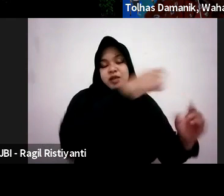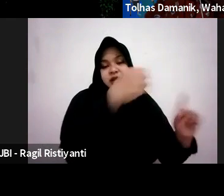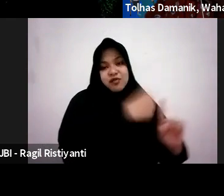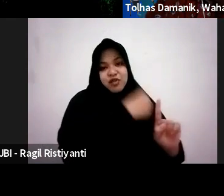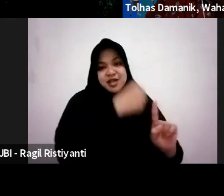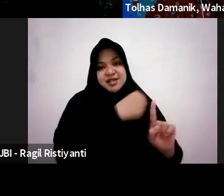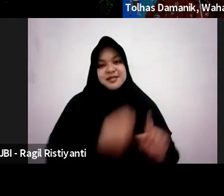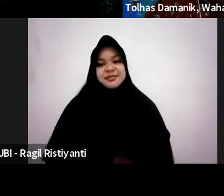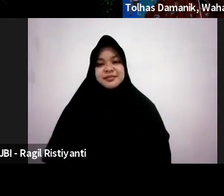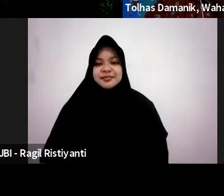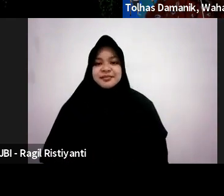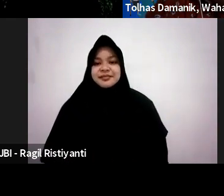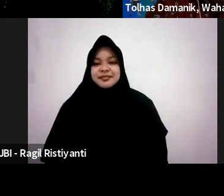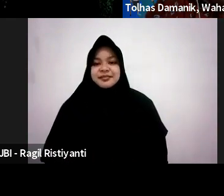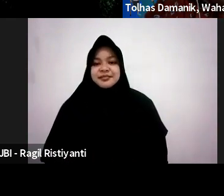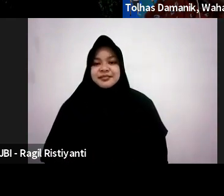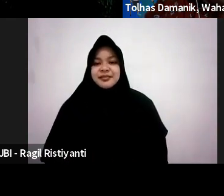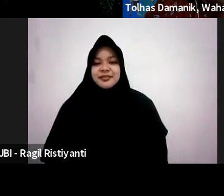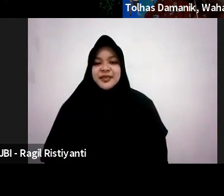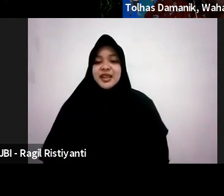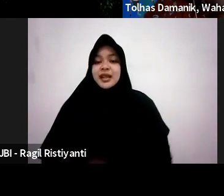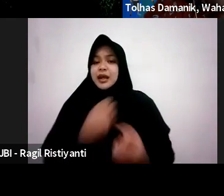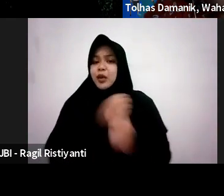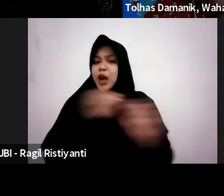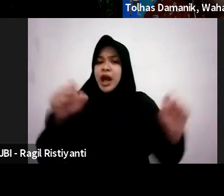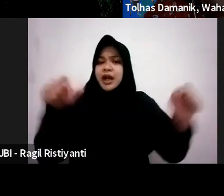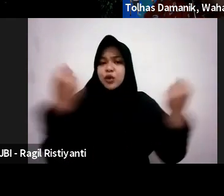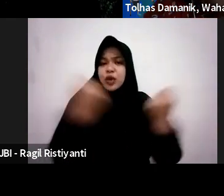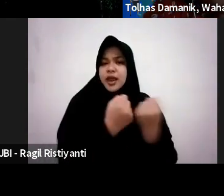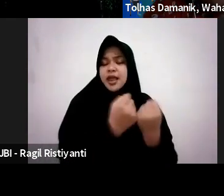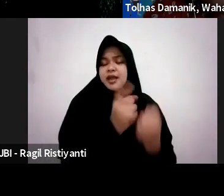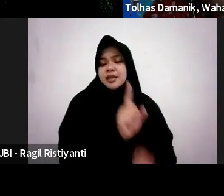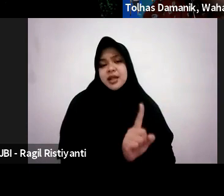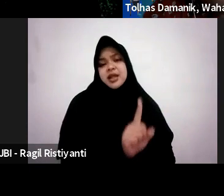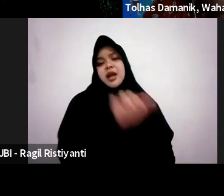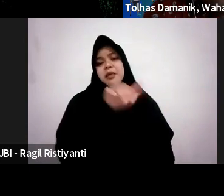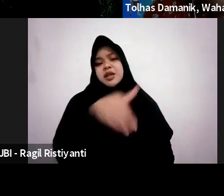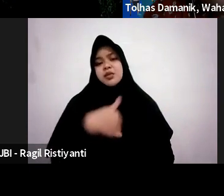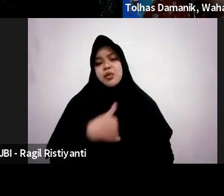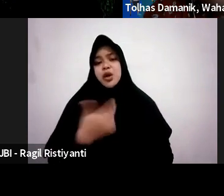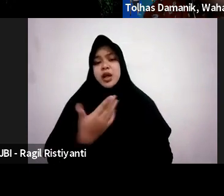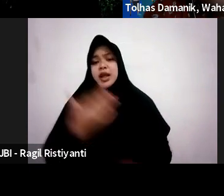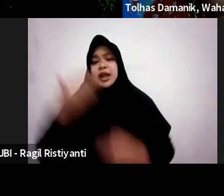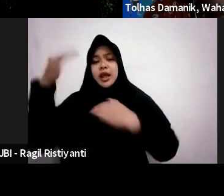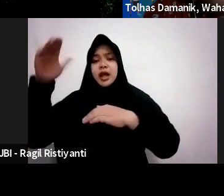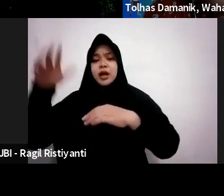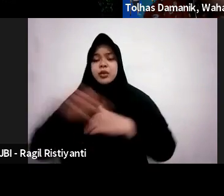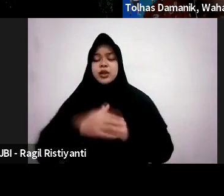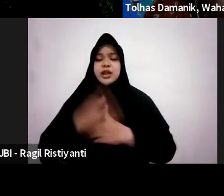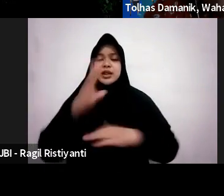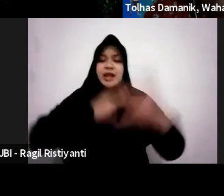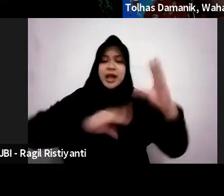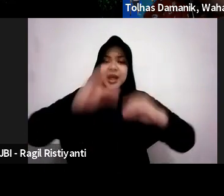kita dia jadi kewenangan itu juga menjadi tantangan tersendiri karena kemudian akan terjadi meskipun yang kita harapkan adalah sharing-sharing